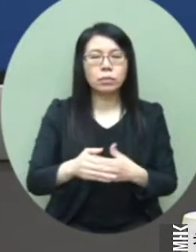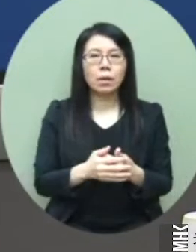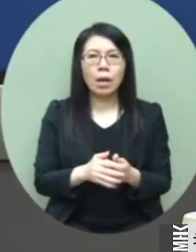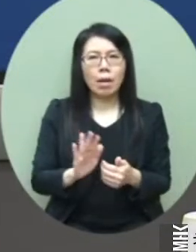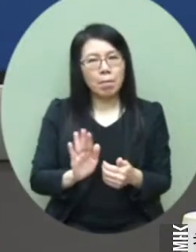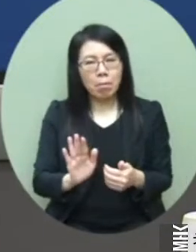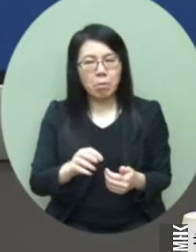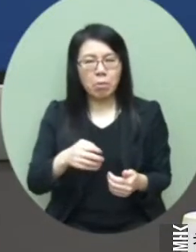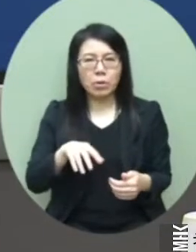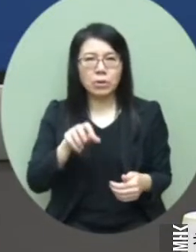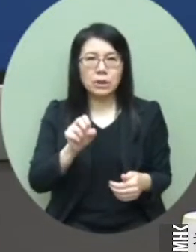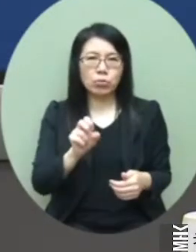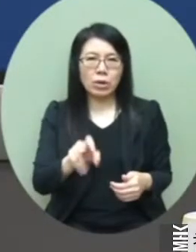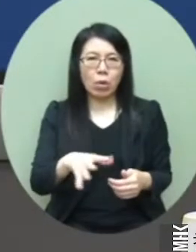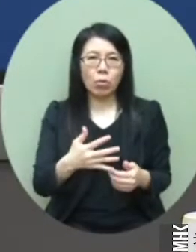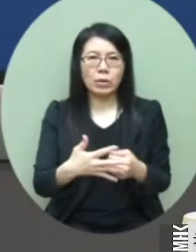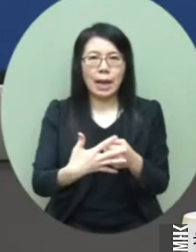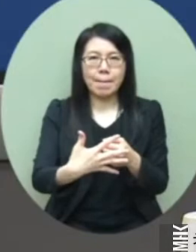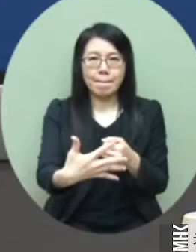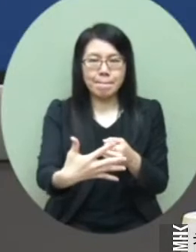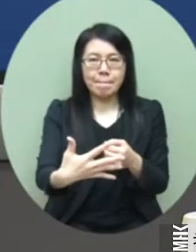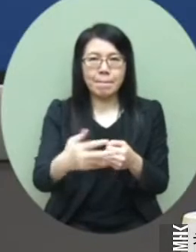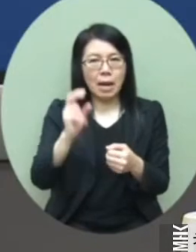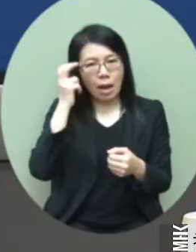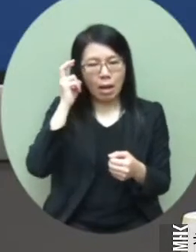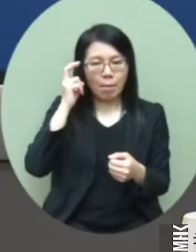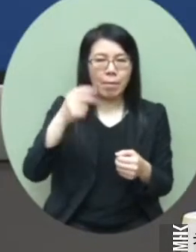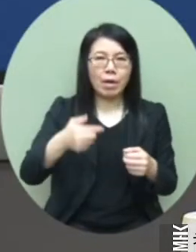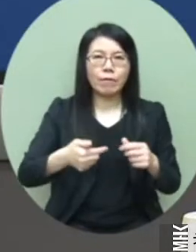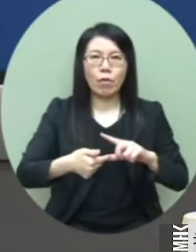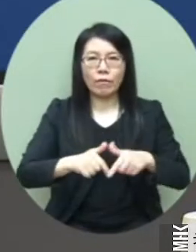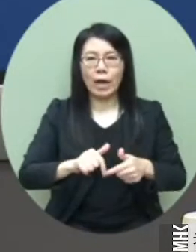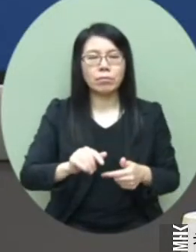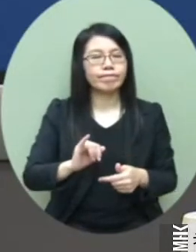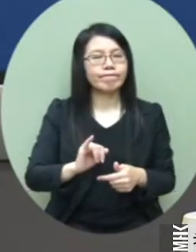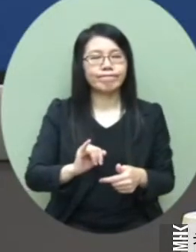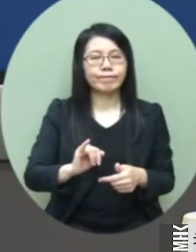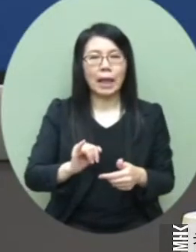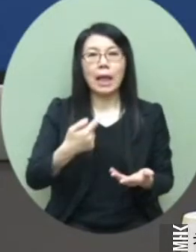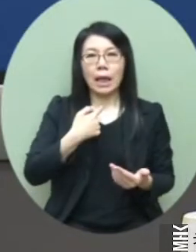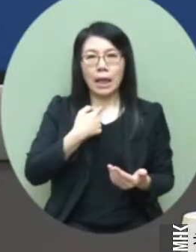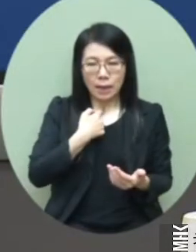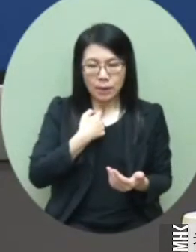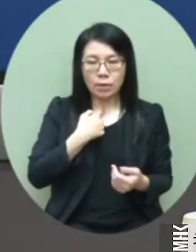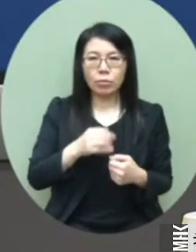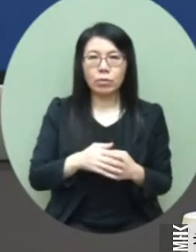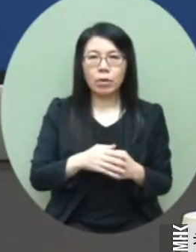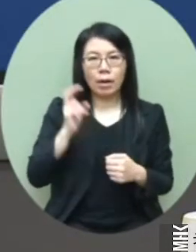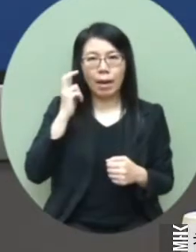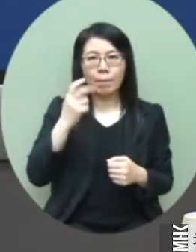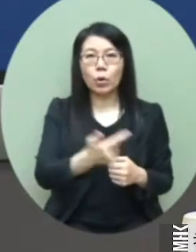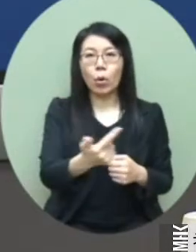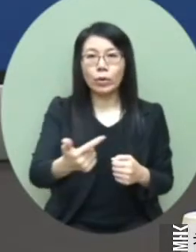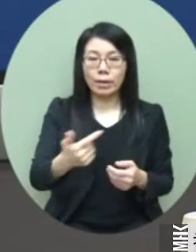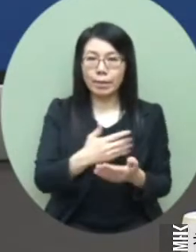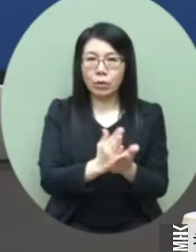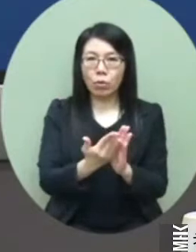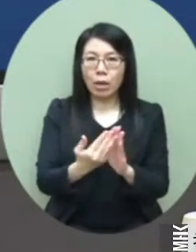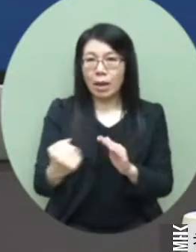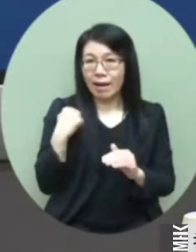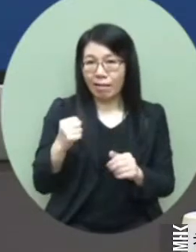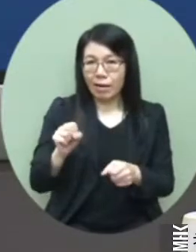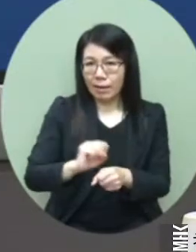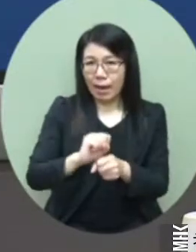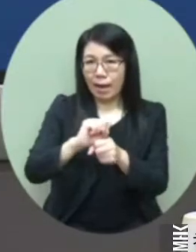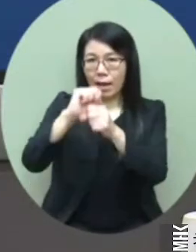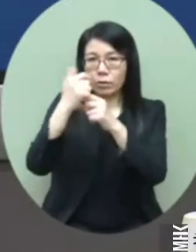唔應該用翻第5波之前嗰種嘅睇法嚇，應該亦都係多考慮，既然有咗能力嘅提